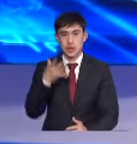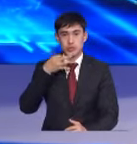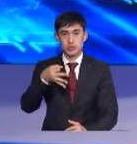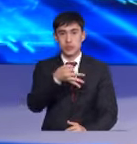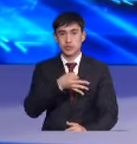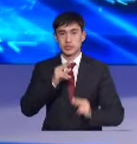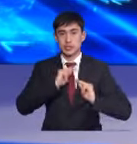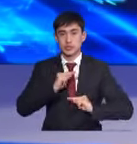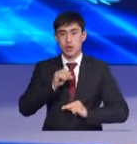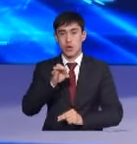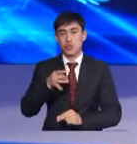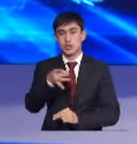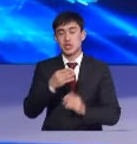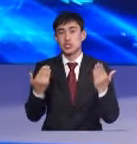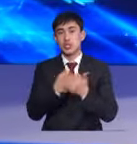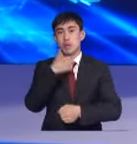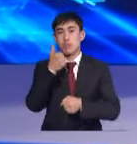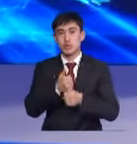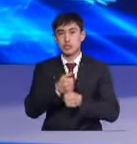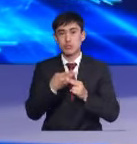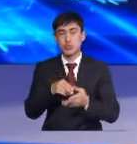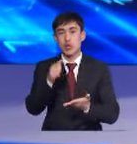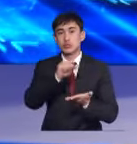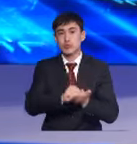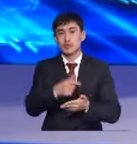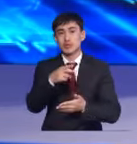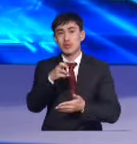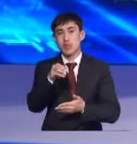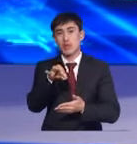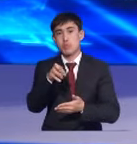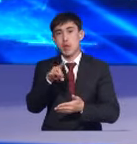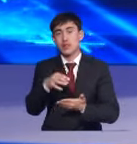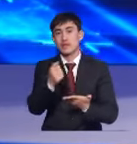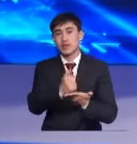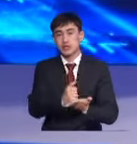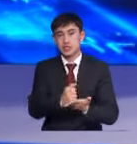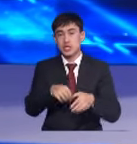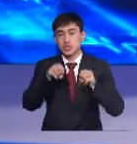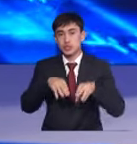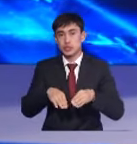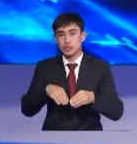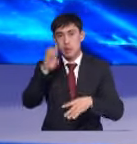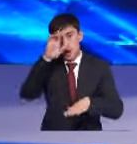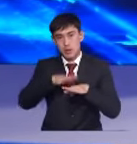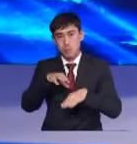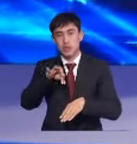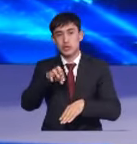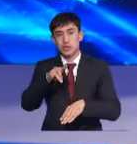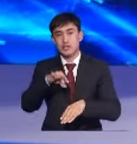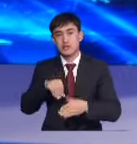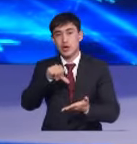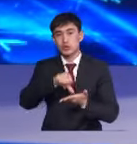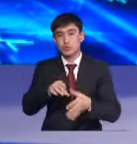Алматы облысы Еңбекші Қазақ ауданында жаңа басшы бұл лауазымға Талғат Байеділов тағайындалды. Шешім өңір әкімі Марат